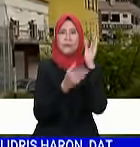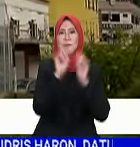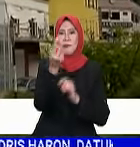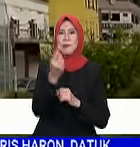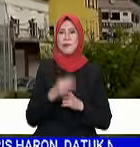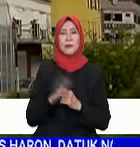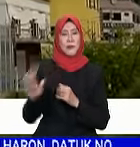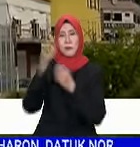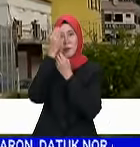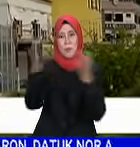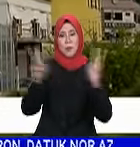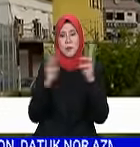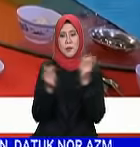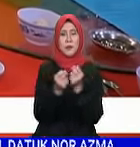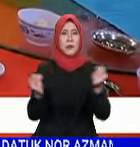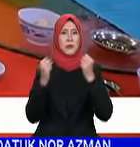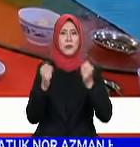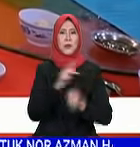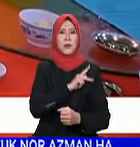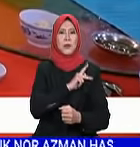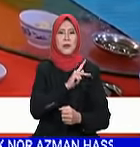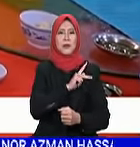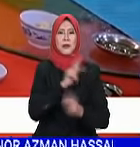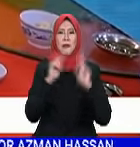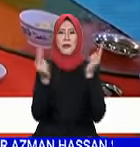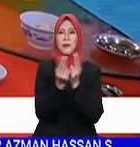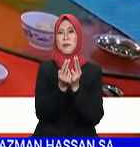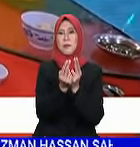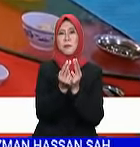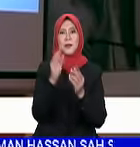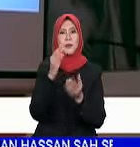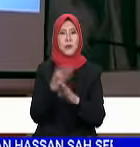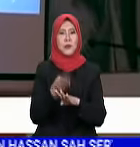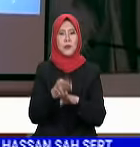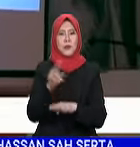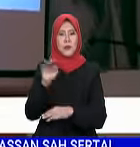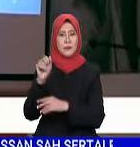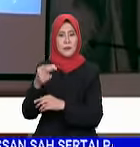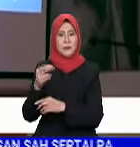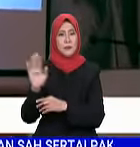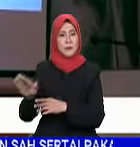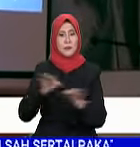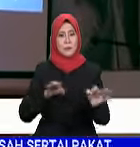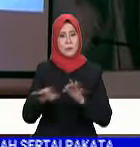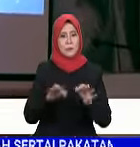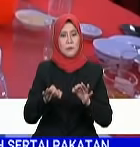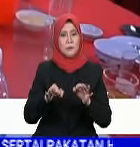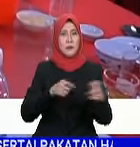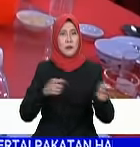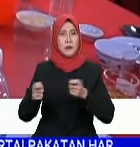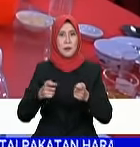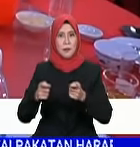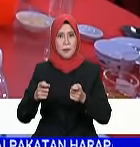berkata demikian selepas bengkel pemantapan ketua kaum Zon Suai Samalaju di Batu Niah. Sementara itu mengulas mengenai prestasi